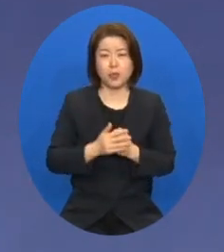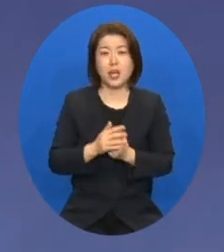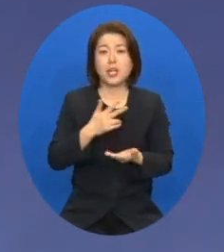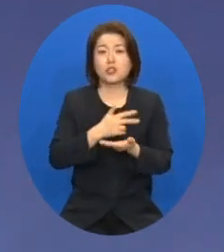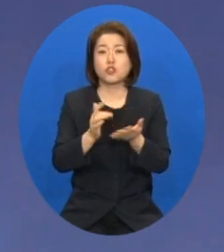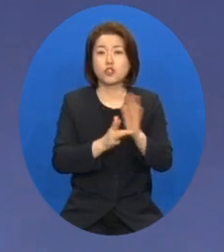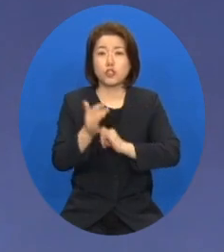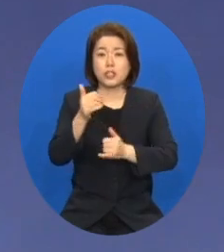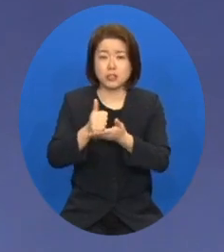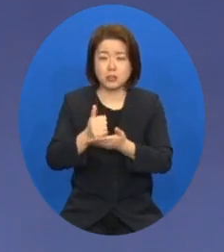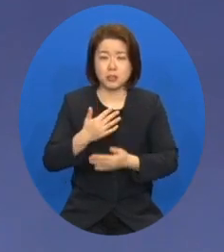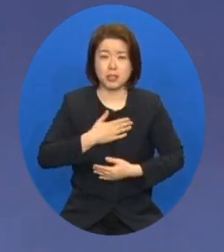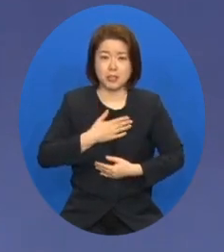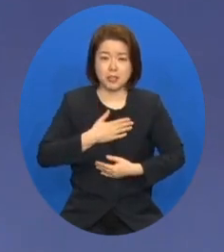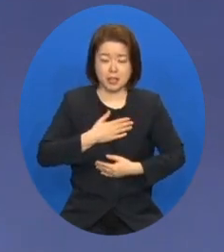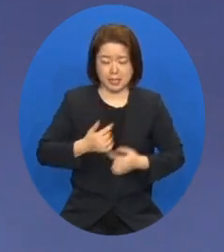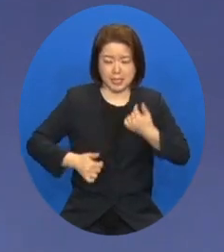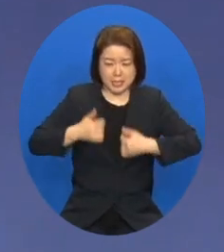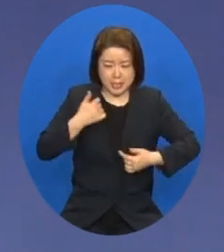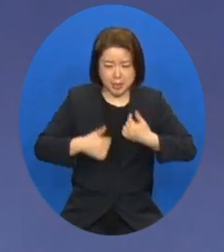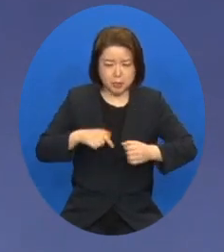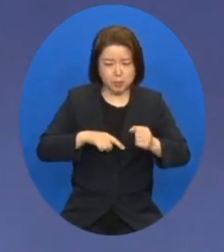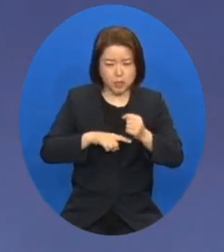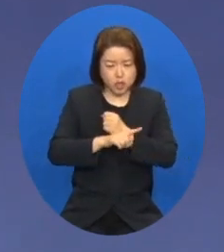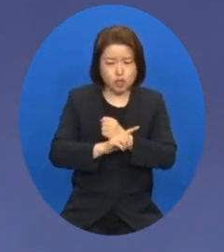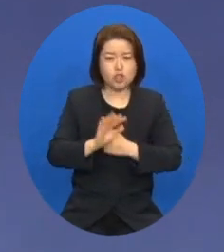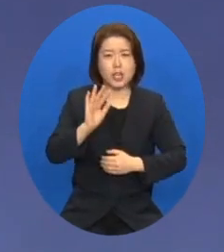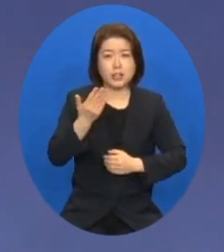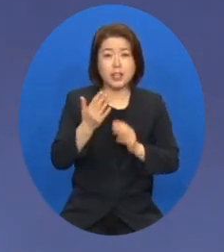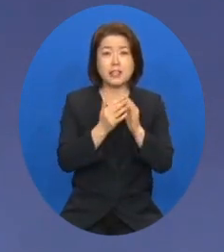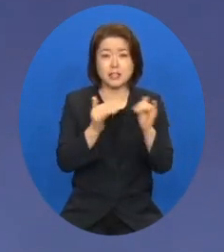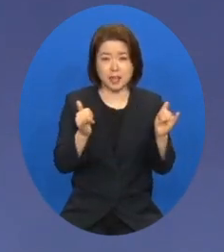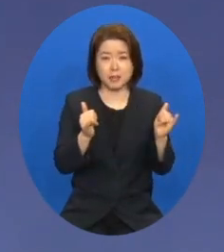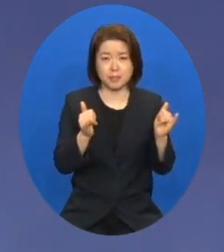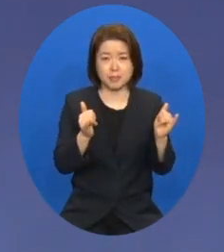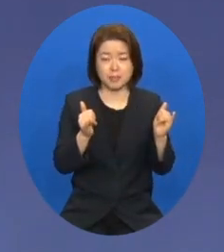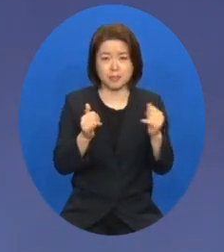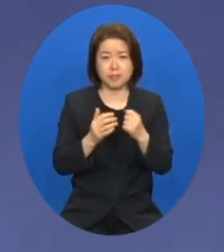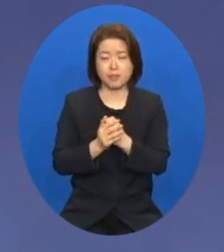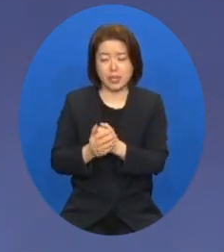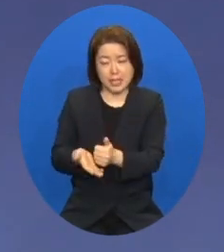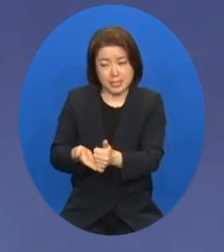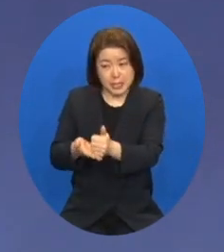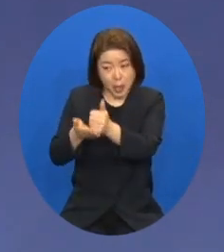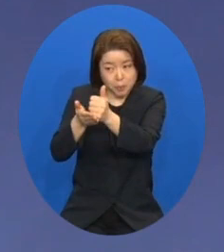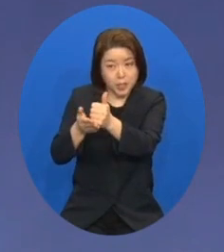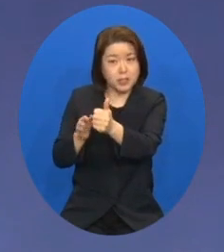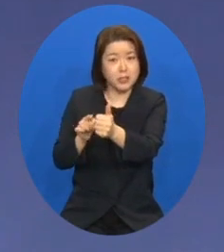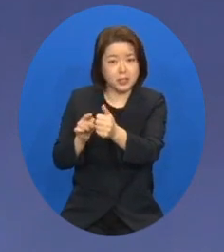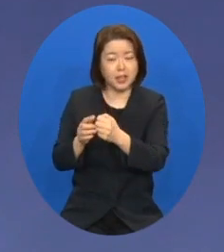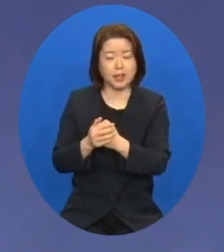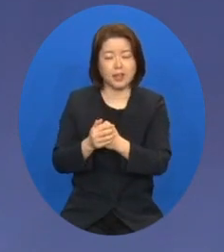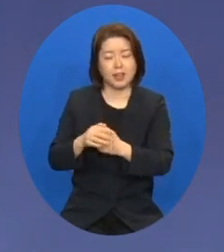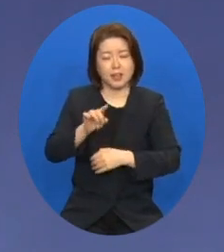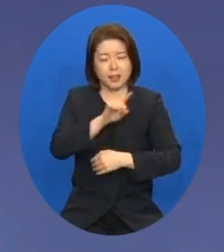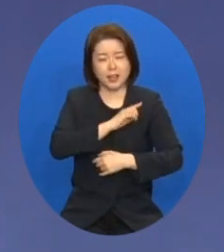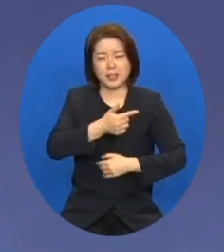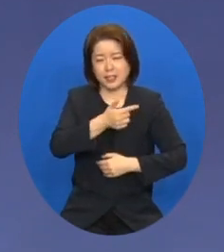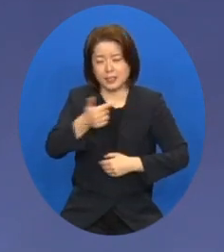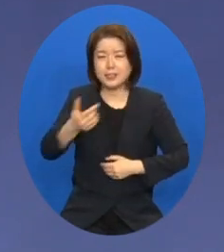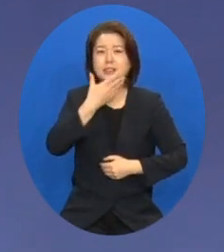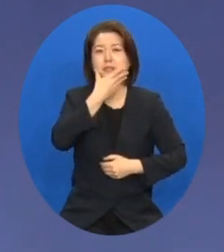예수님이 자기의 기쁨의 이유가 된 사람에게는 섬기는 것이 사실은 가장 큰